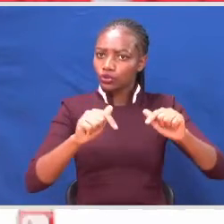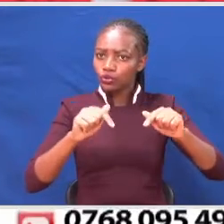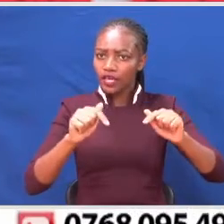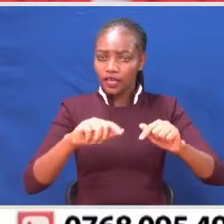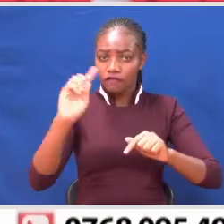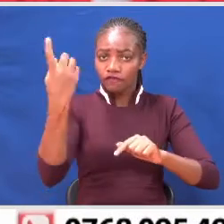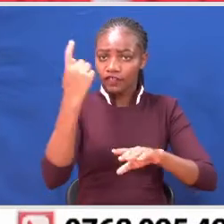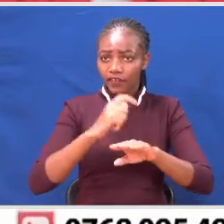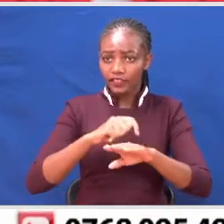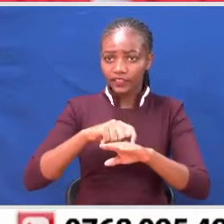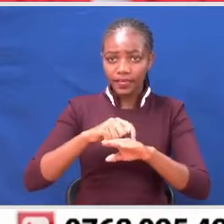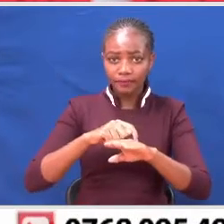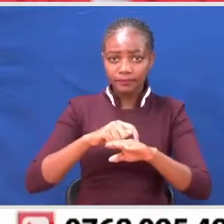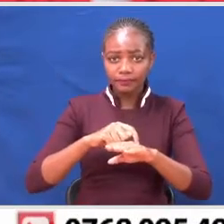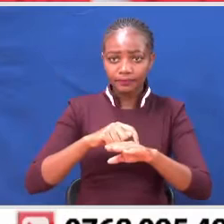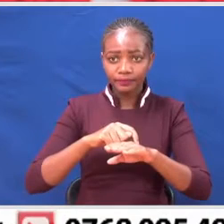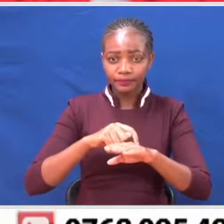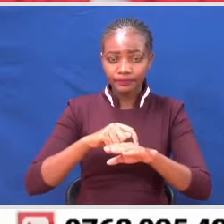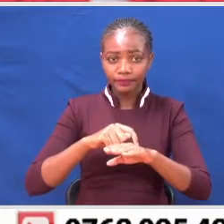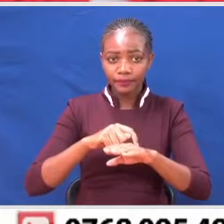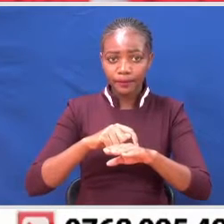ya kwanza